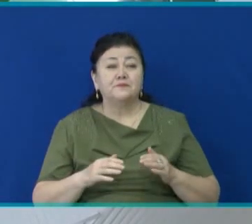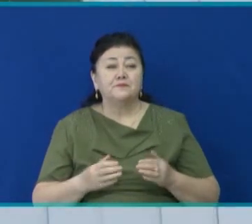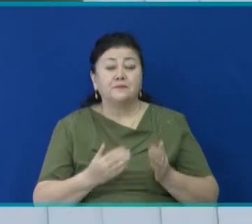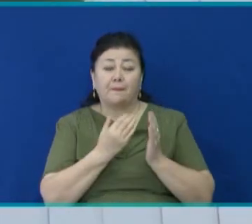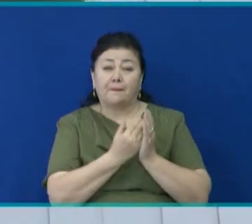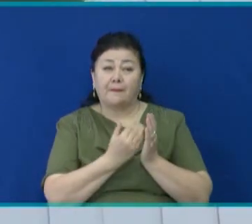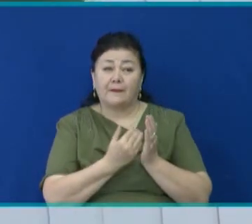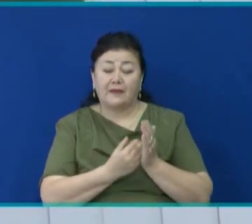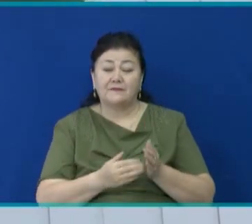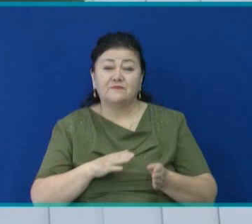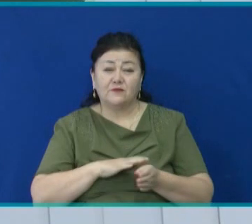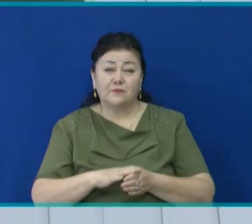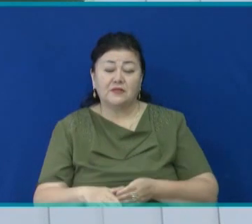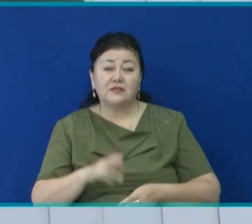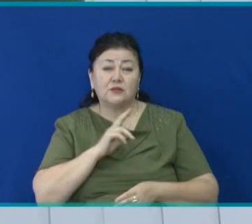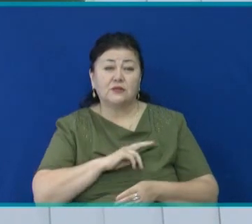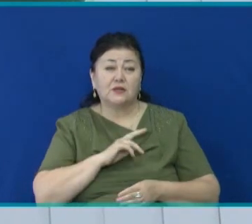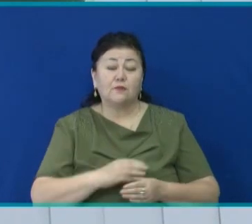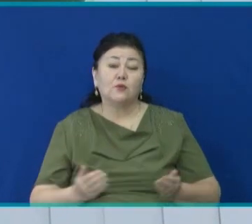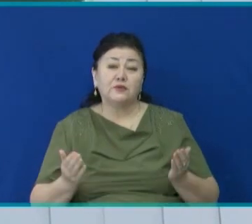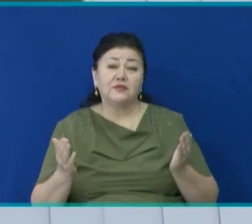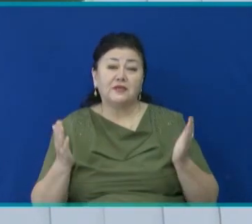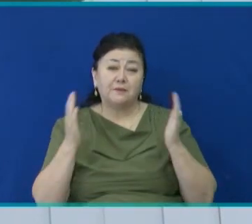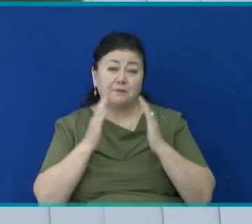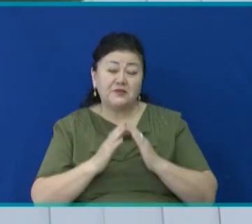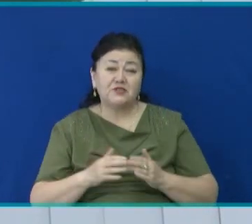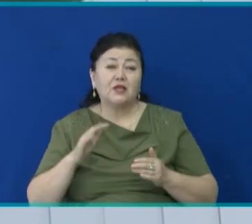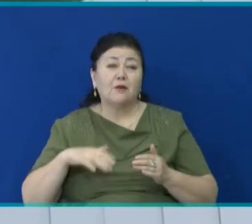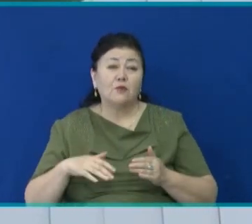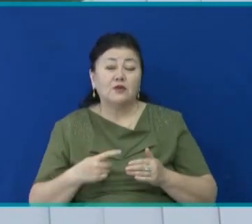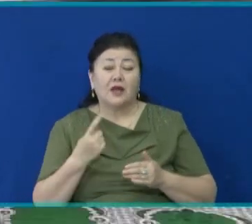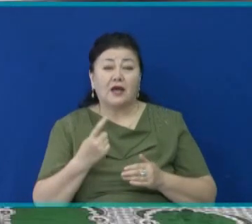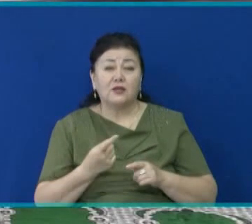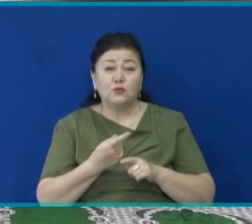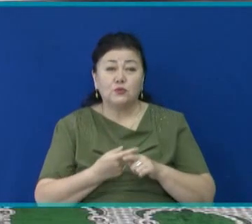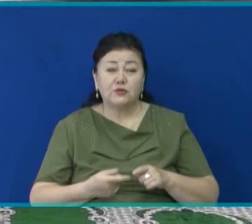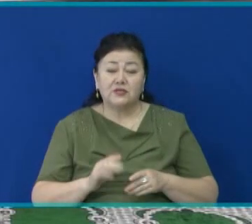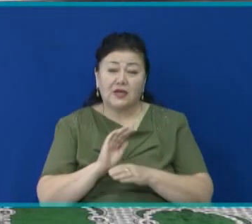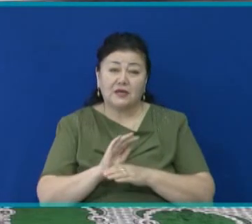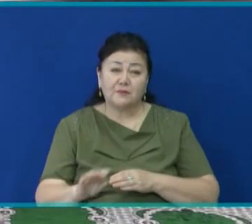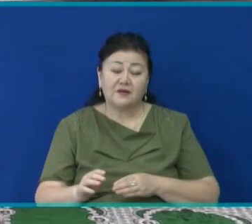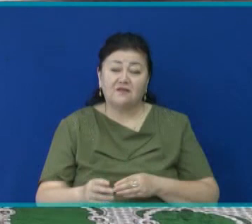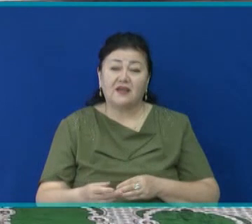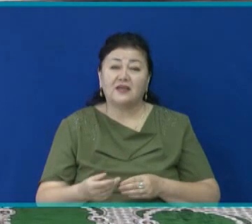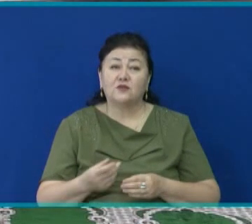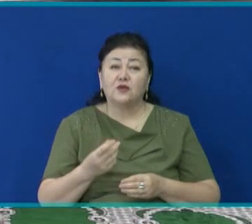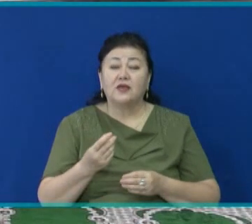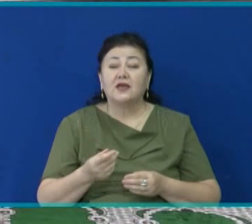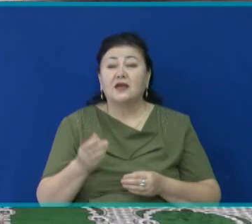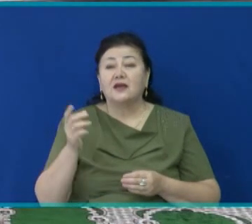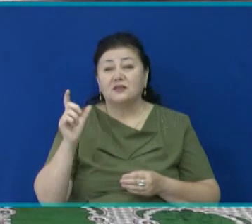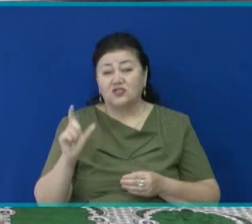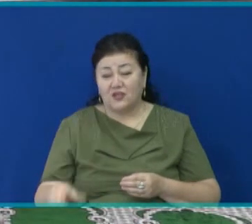в специально отведенных местах. Все фиксируется на видео. После этого 1/3 мяса отправляют человеку, совершившему жертвенный обряд,